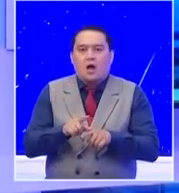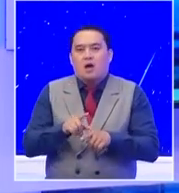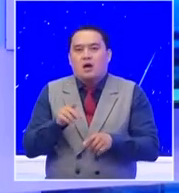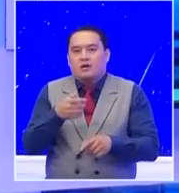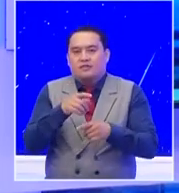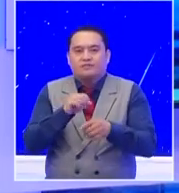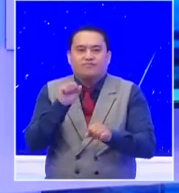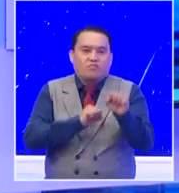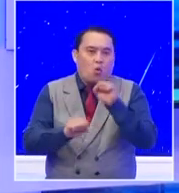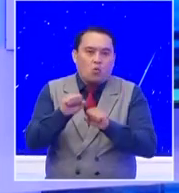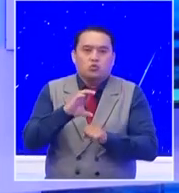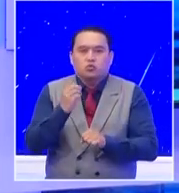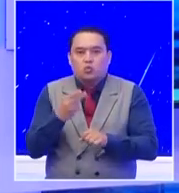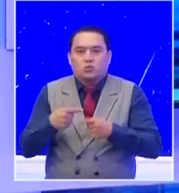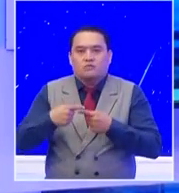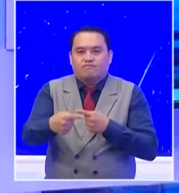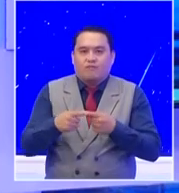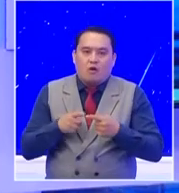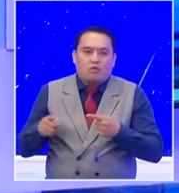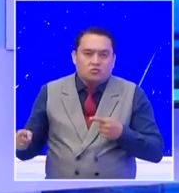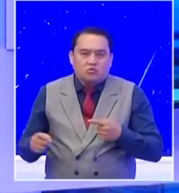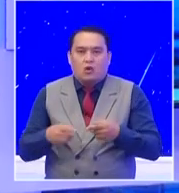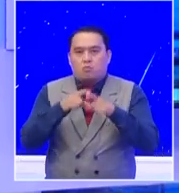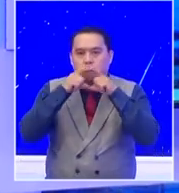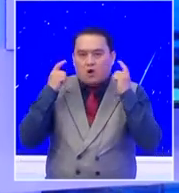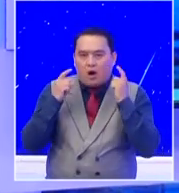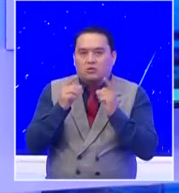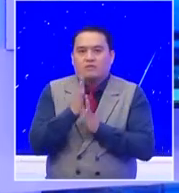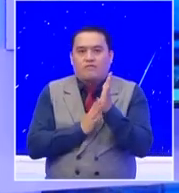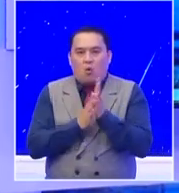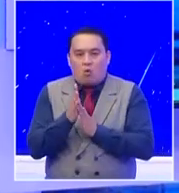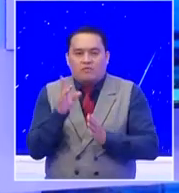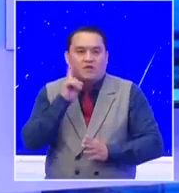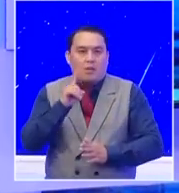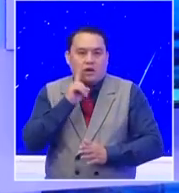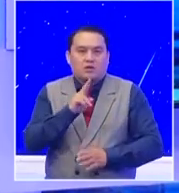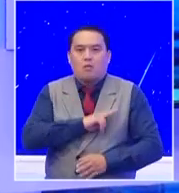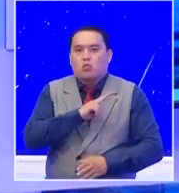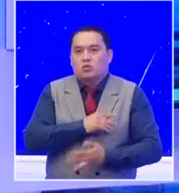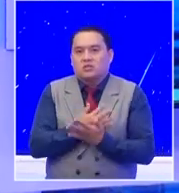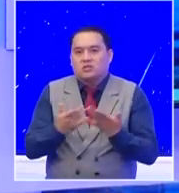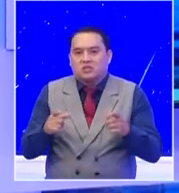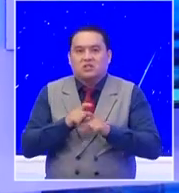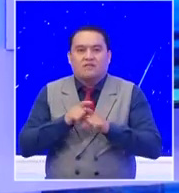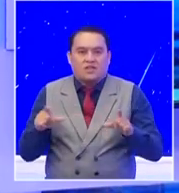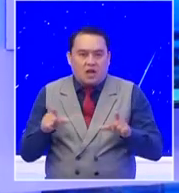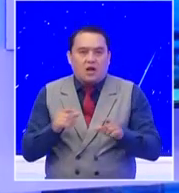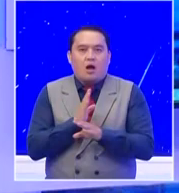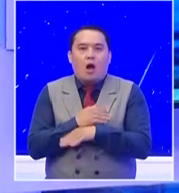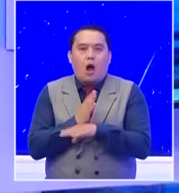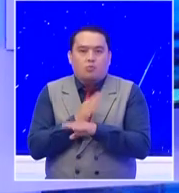обязательная дезинфекция, социальное дистанцирование, ношение масок и ограничение времени работы ряда заведений.